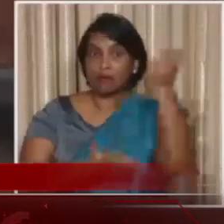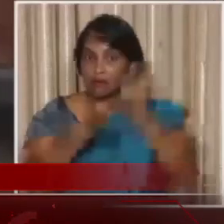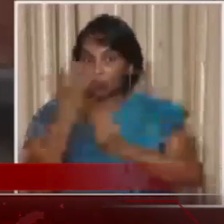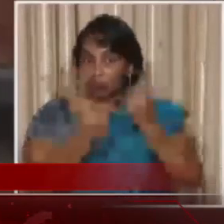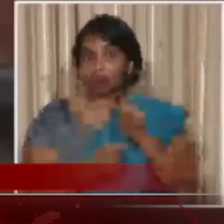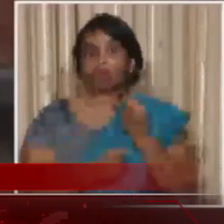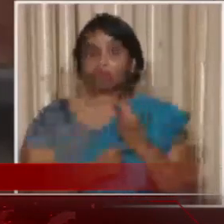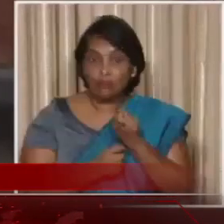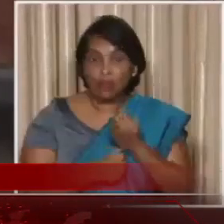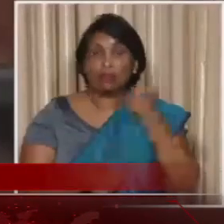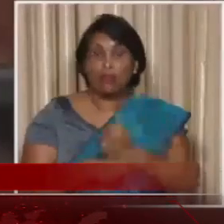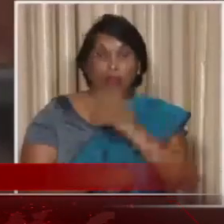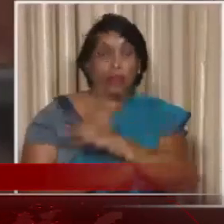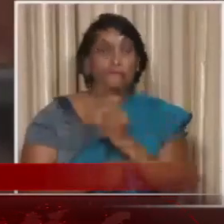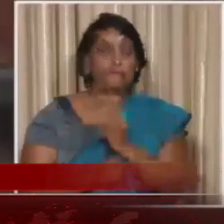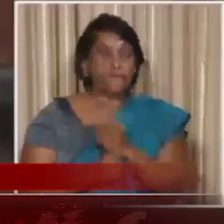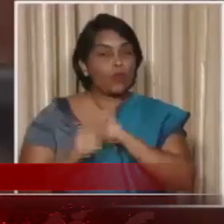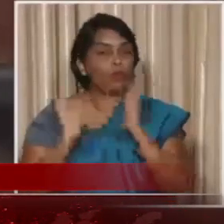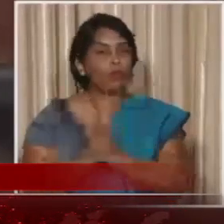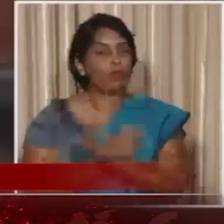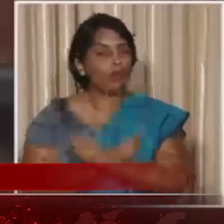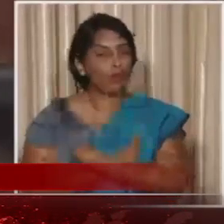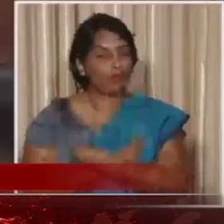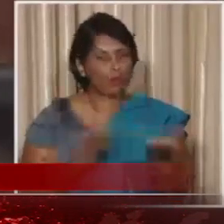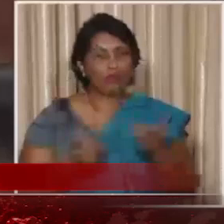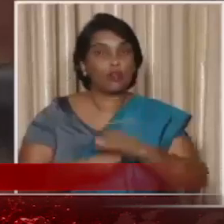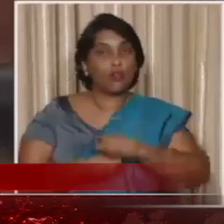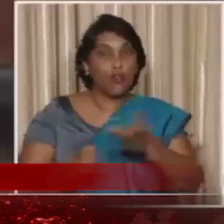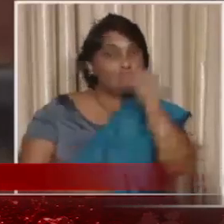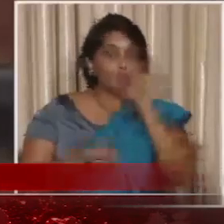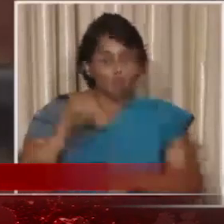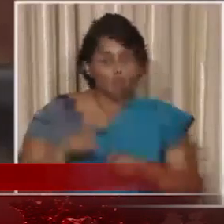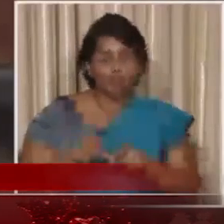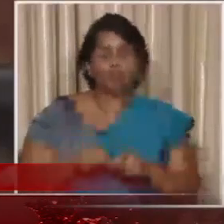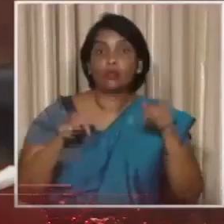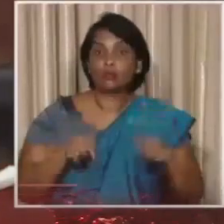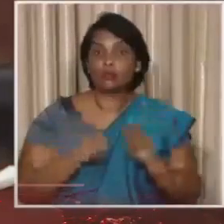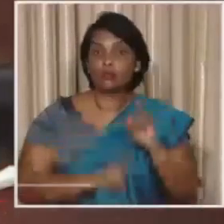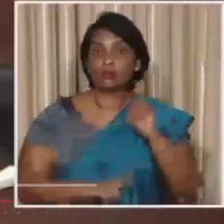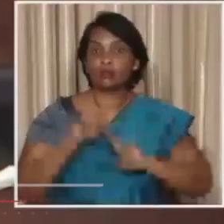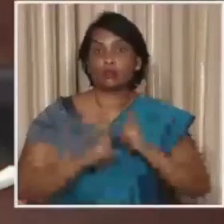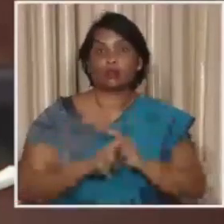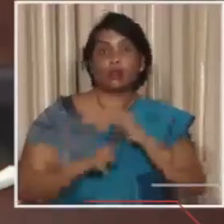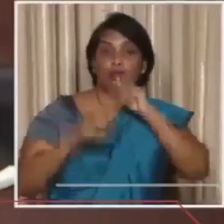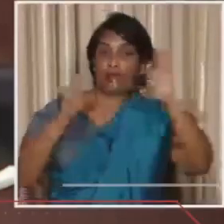ධනයත් භාණ්ඩාගාරයේ තිබ්බු ධනයත් නැති කරා. නැති කරපොය. දැන් පාර්ලිමේන්තුව ඇවිල්ලා අඬ